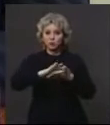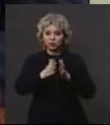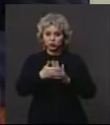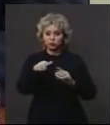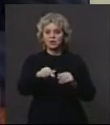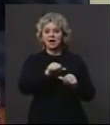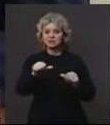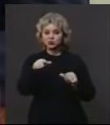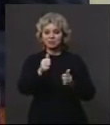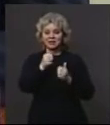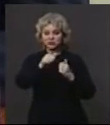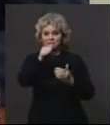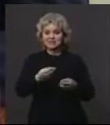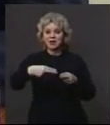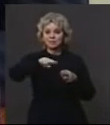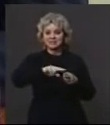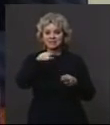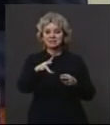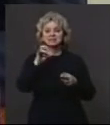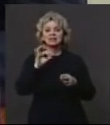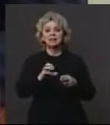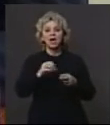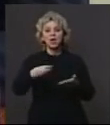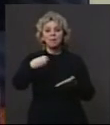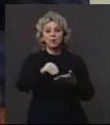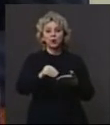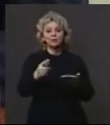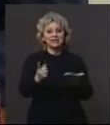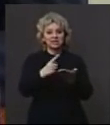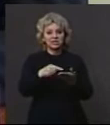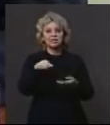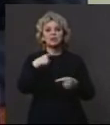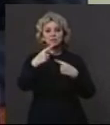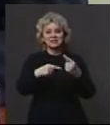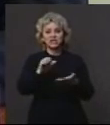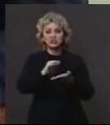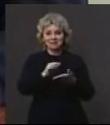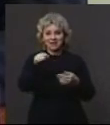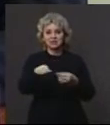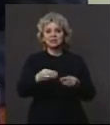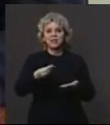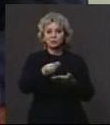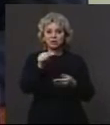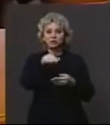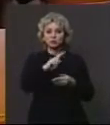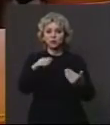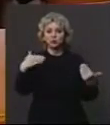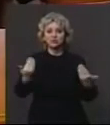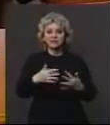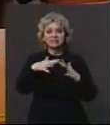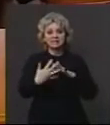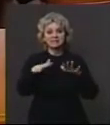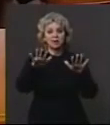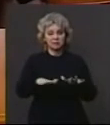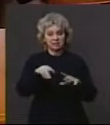труда, ежемесячная компенсация на покупку книг и периодических изданий, доплата тем, кто проживает в